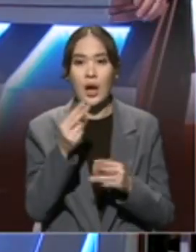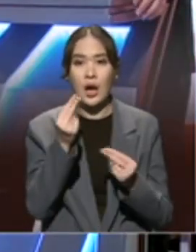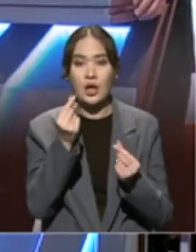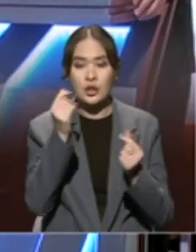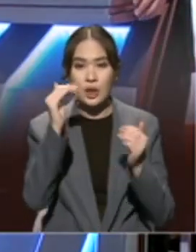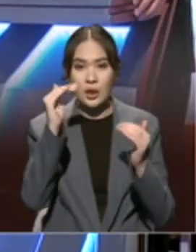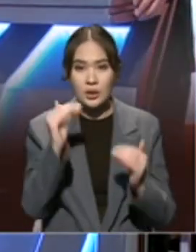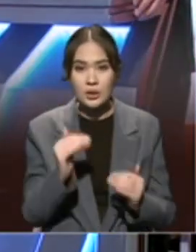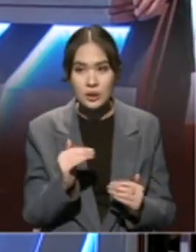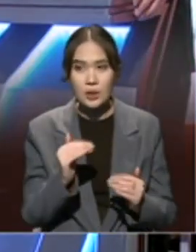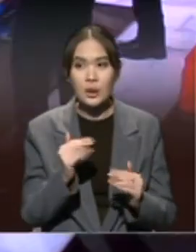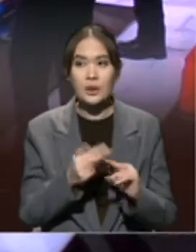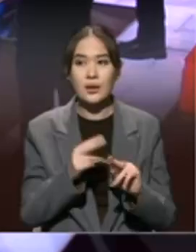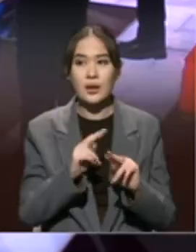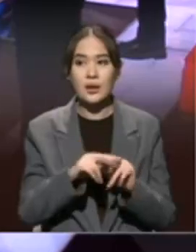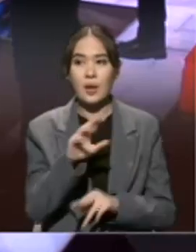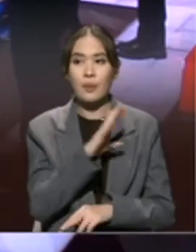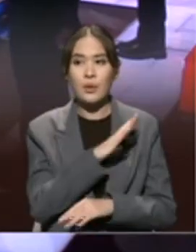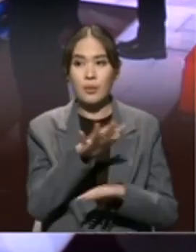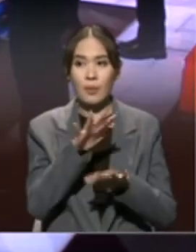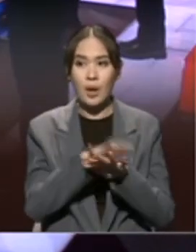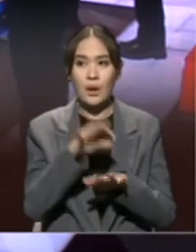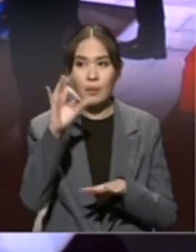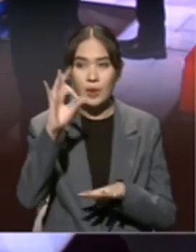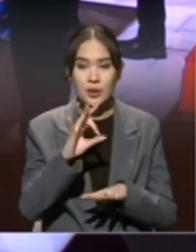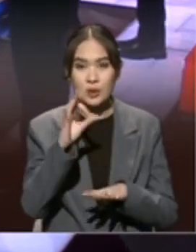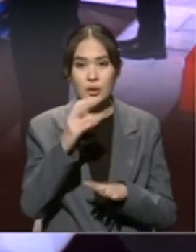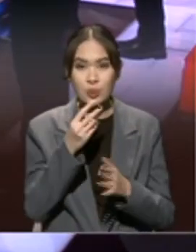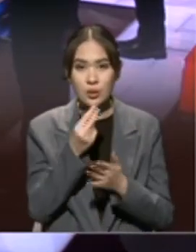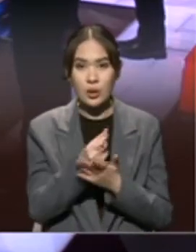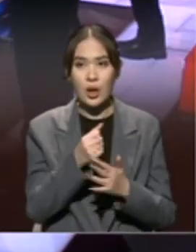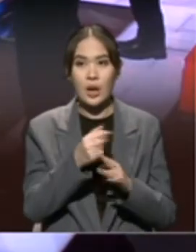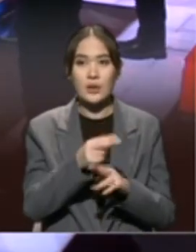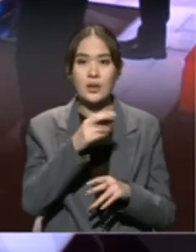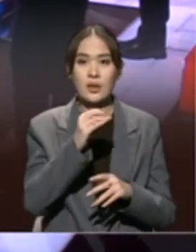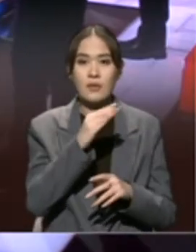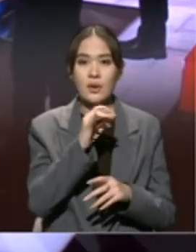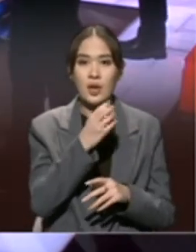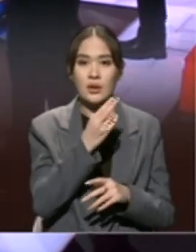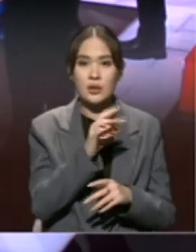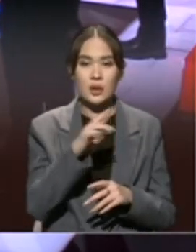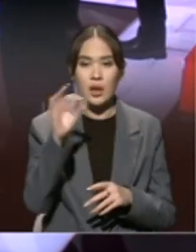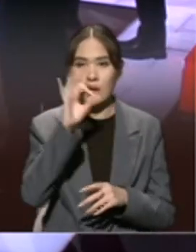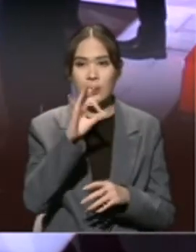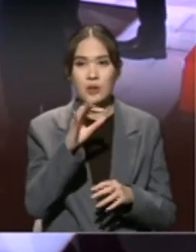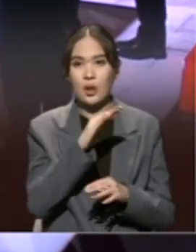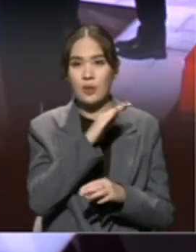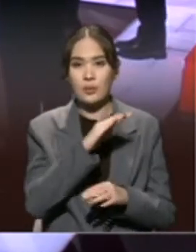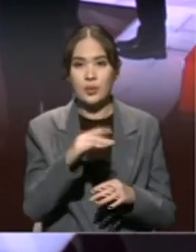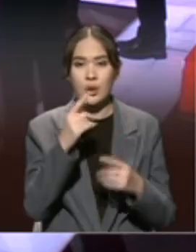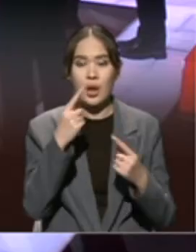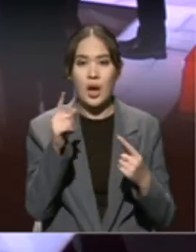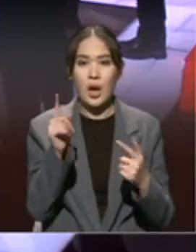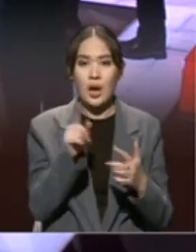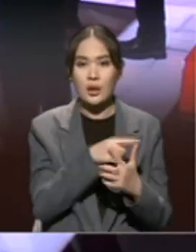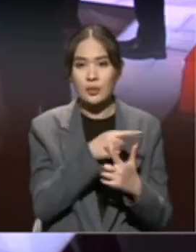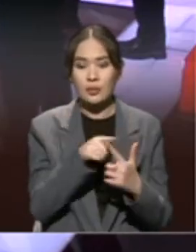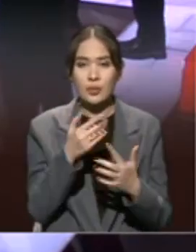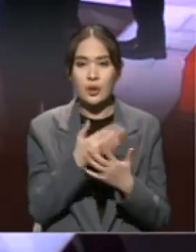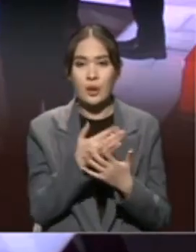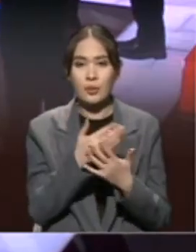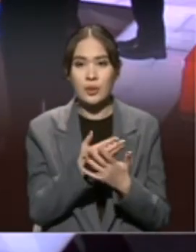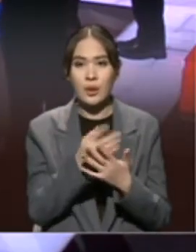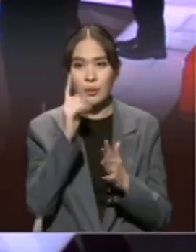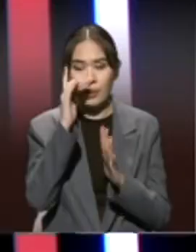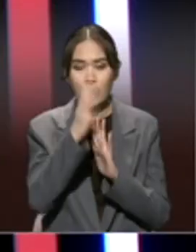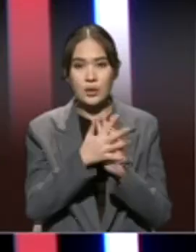жаңағыдай пайдасы болады. Бірінші кезекте аннуитет банктің процентін төлейді, ал дифференциалда керісінше өзінің қарызын төлейді. Сөйткен кезде айырмашылық